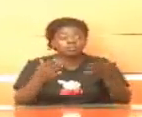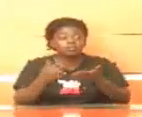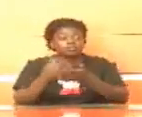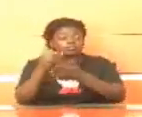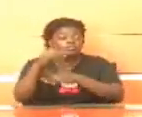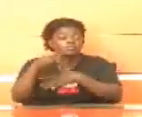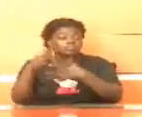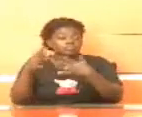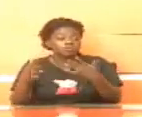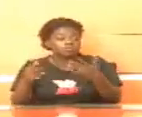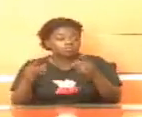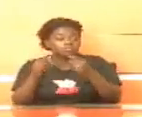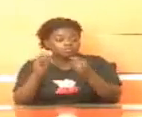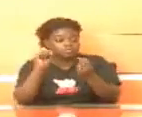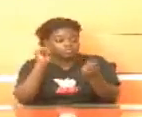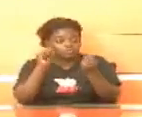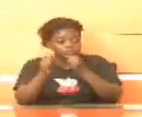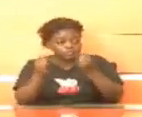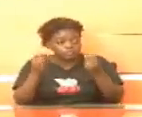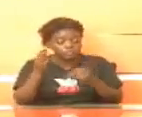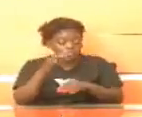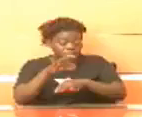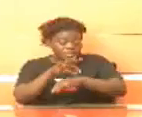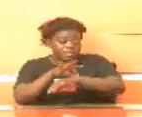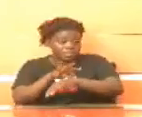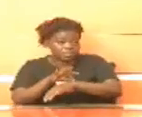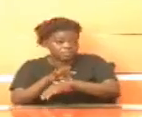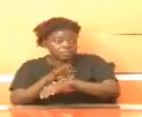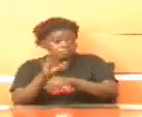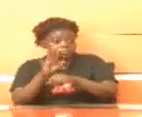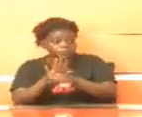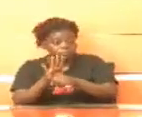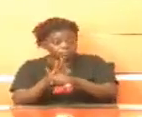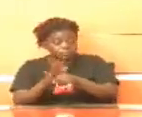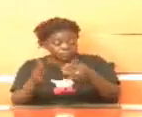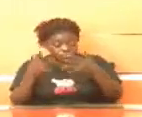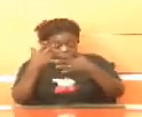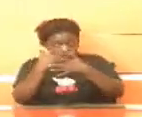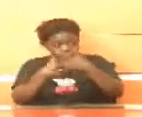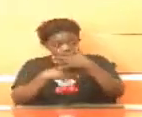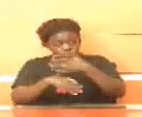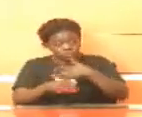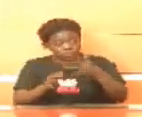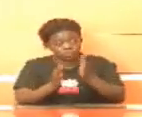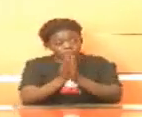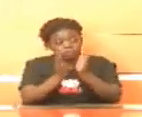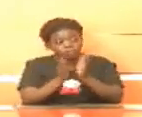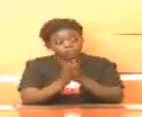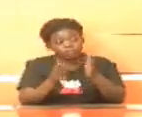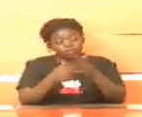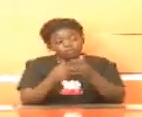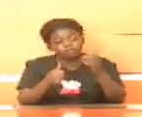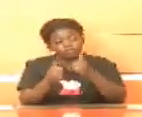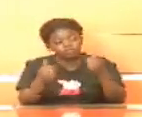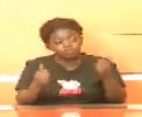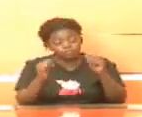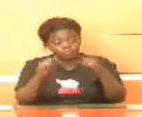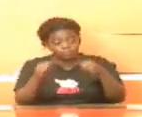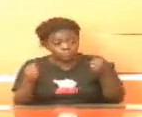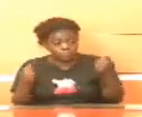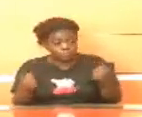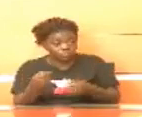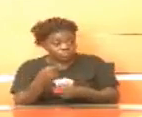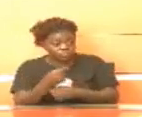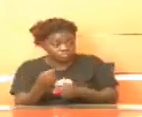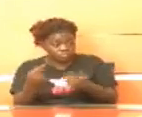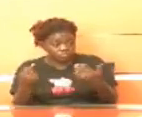emingi okutereeza olususu okwongera obungi bwa oxygen mu musaayi anyonyodde ekyuma ky'ogula nga kukwerako oluseke lwosa